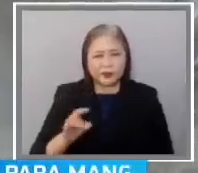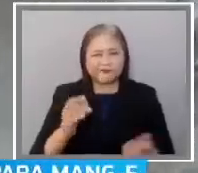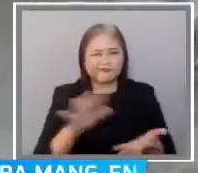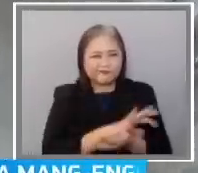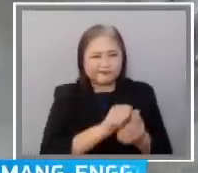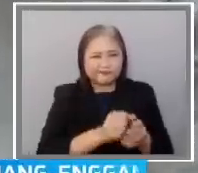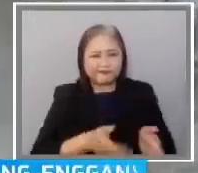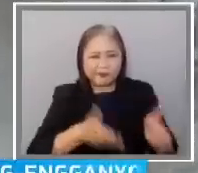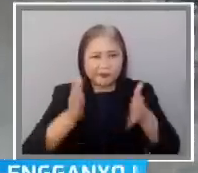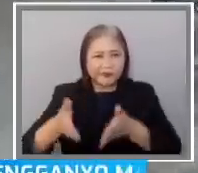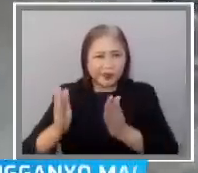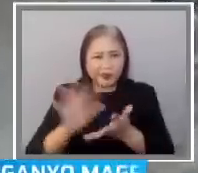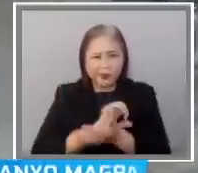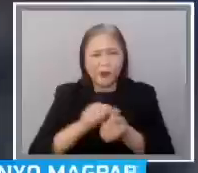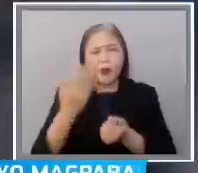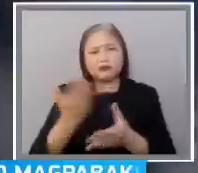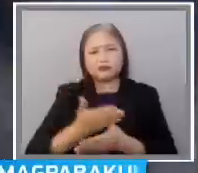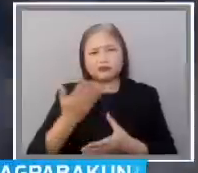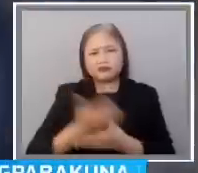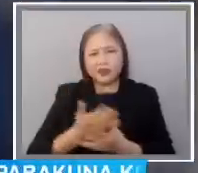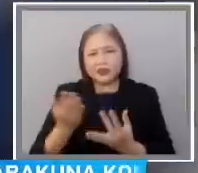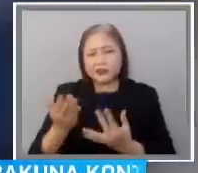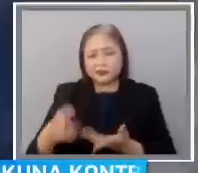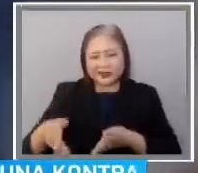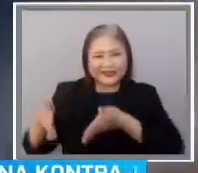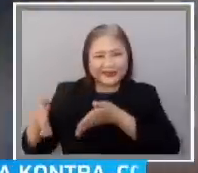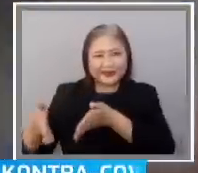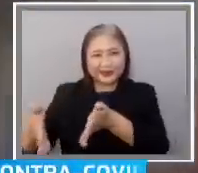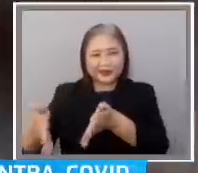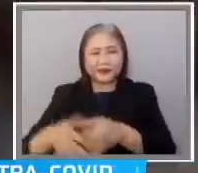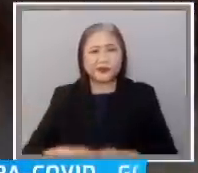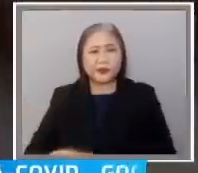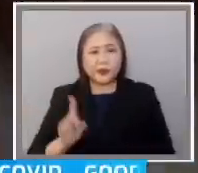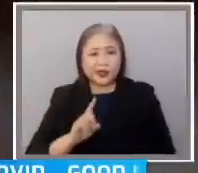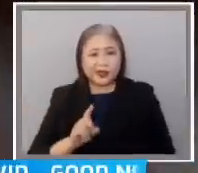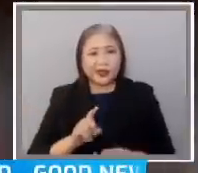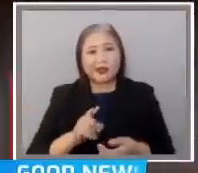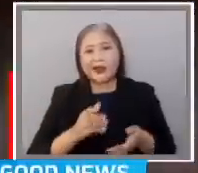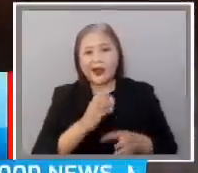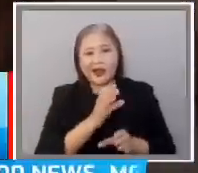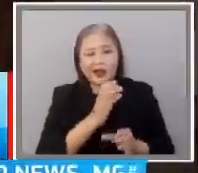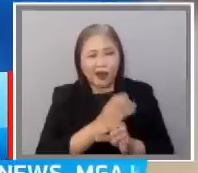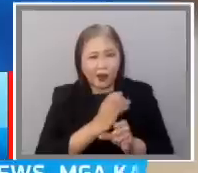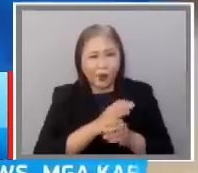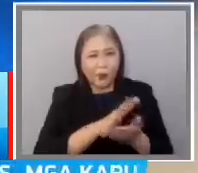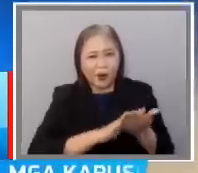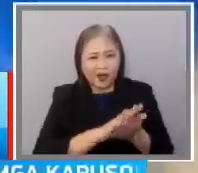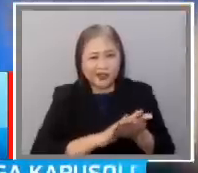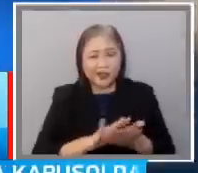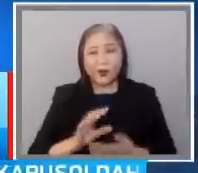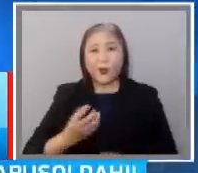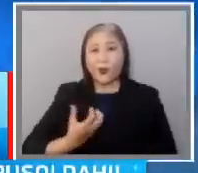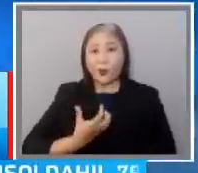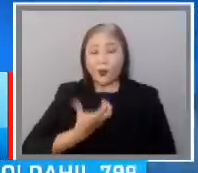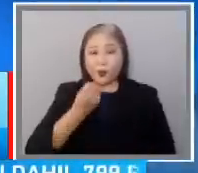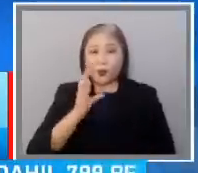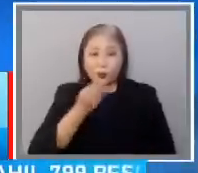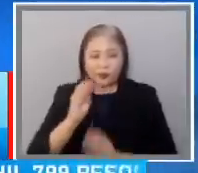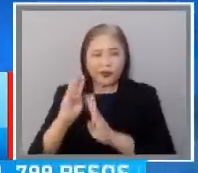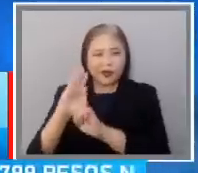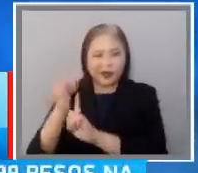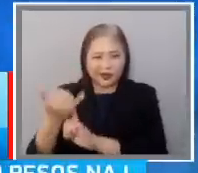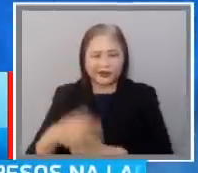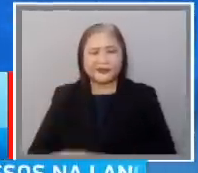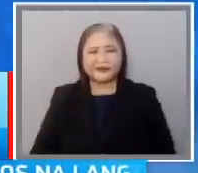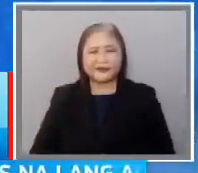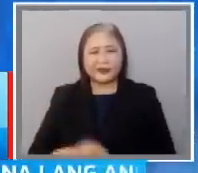dahil sa gabal sa bangketa o kalsada. Kabilang dyan ang car wash na ito na pagmamayari pa raw ng barangay. Nakasagutan dito ni MMDA Task